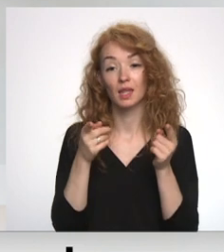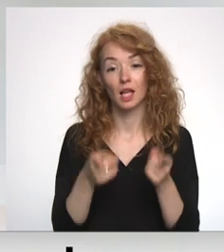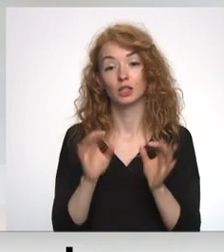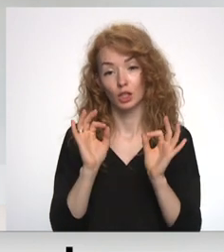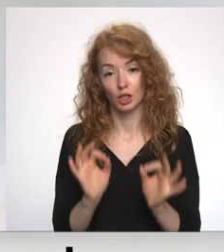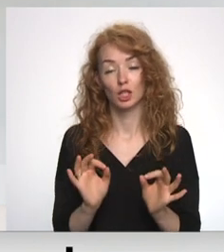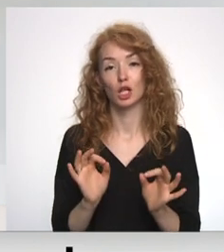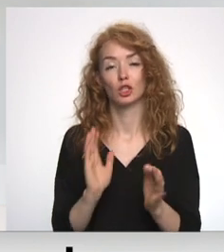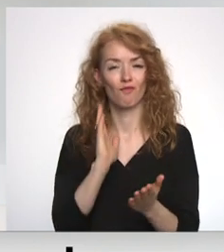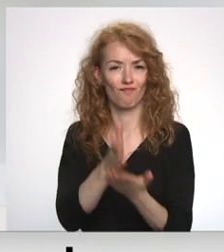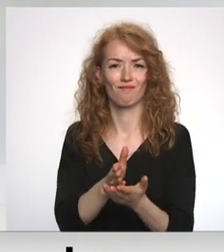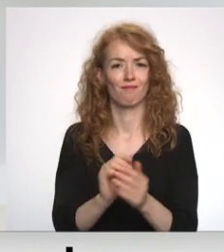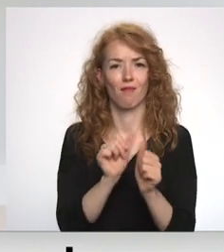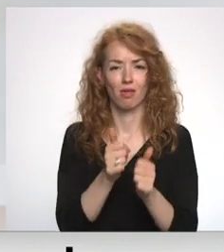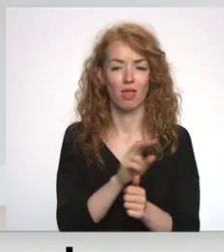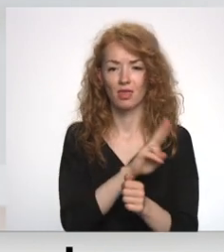veidā neietekmē tādu